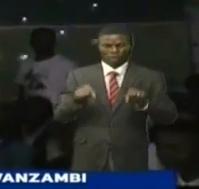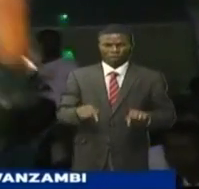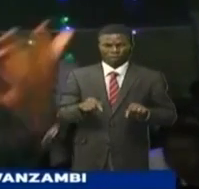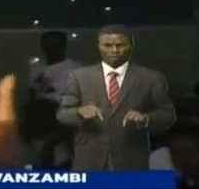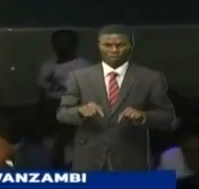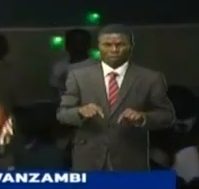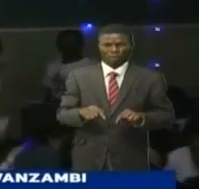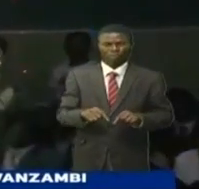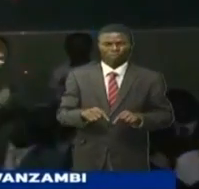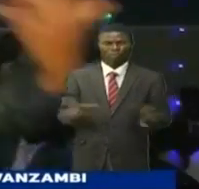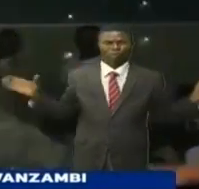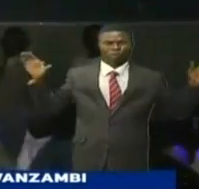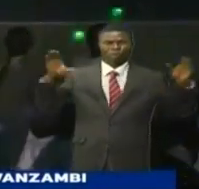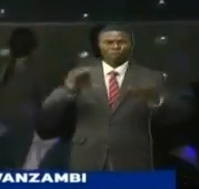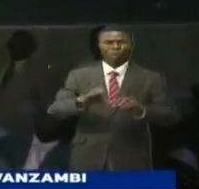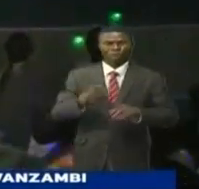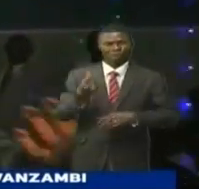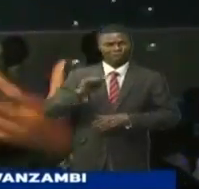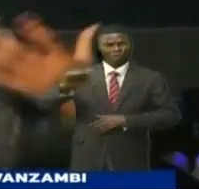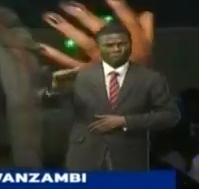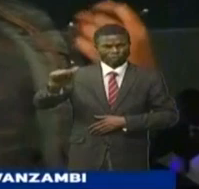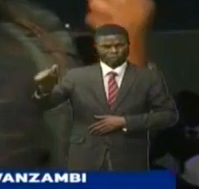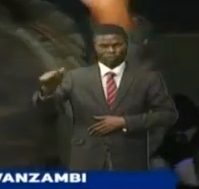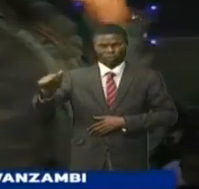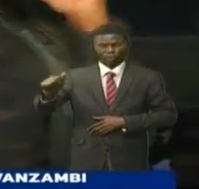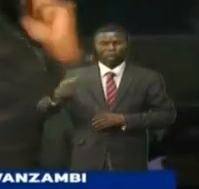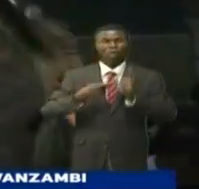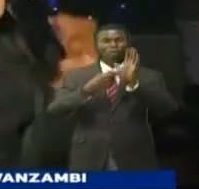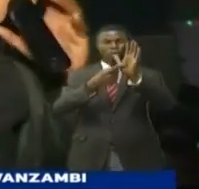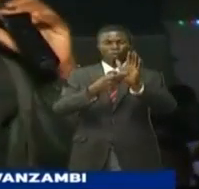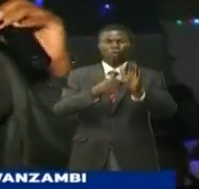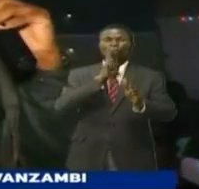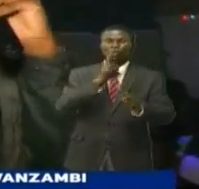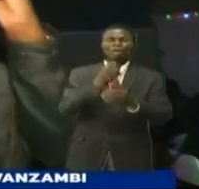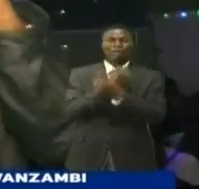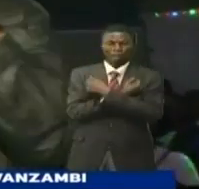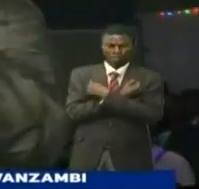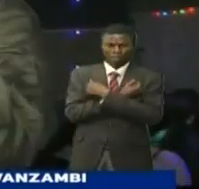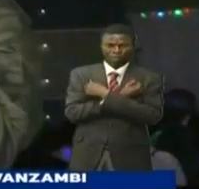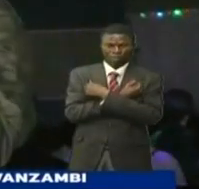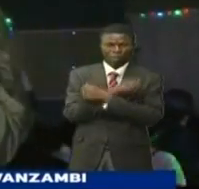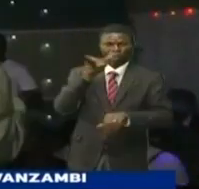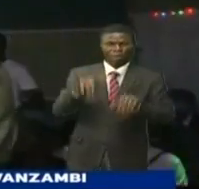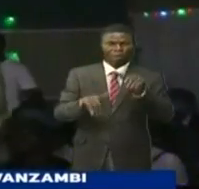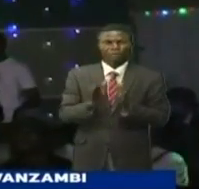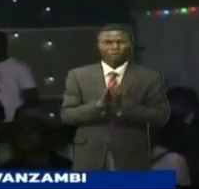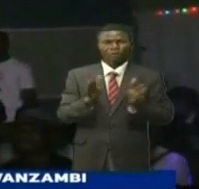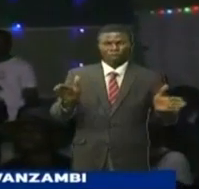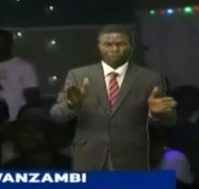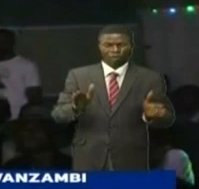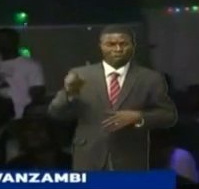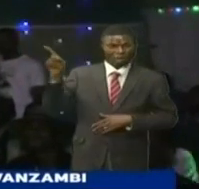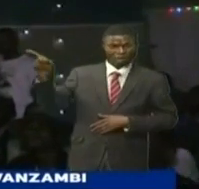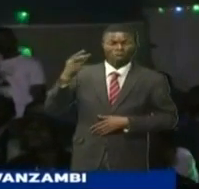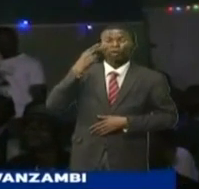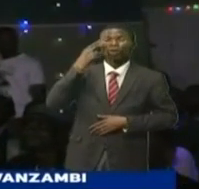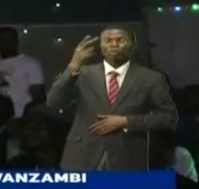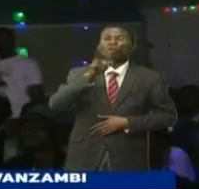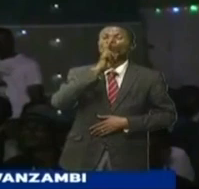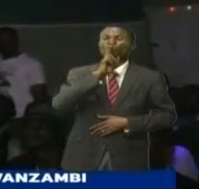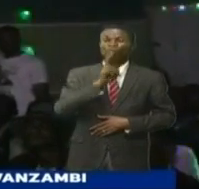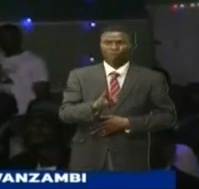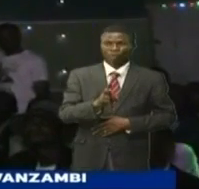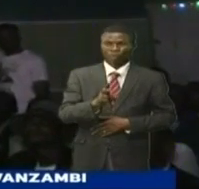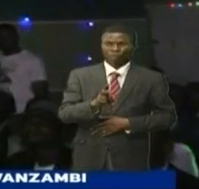mobiliser avec vos propres moyens voilà ici petit en général ici Casa harmonique